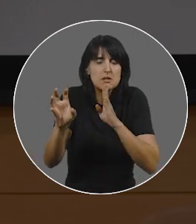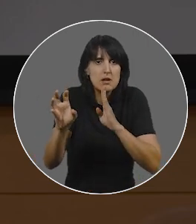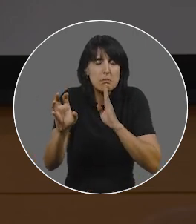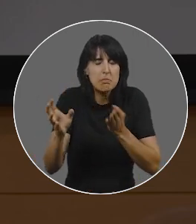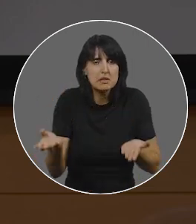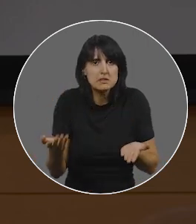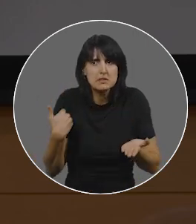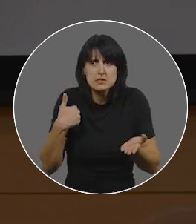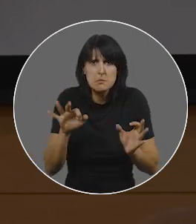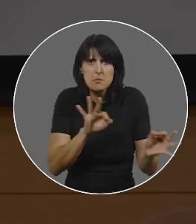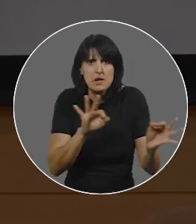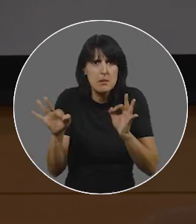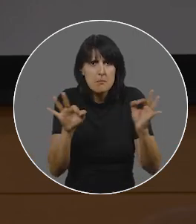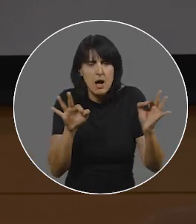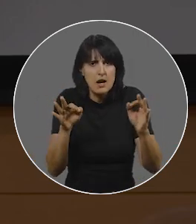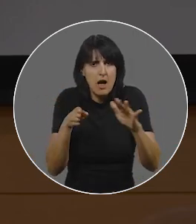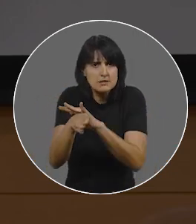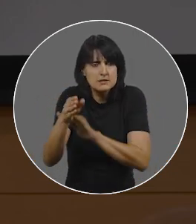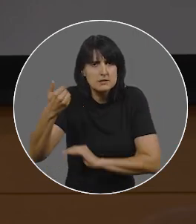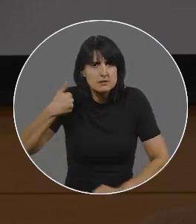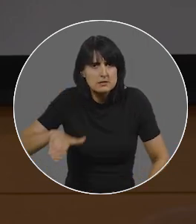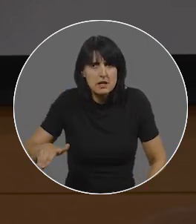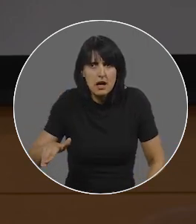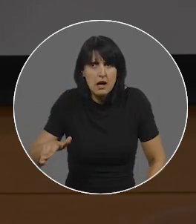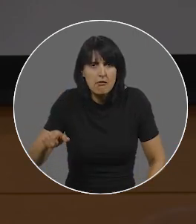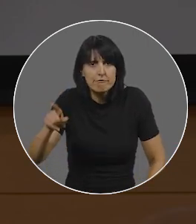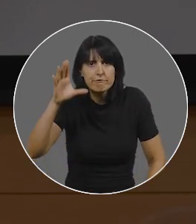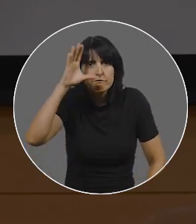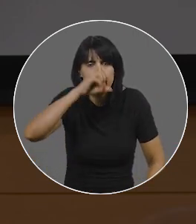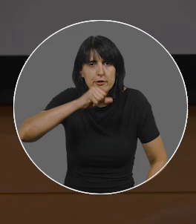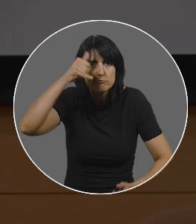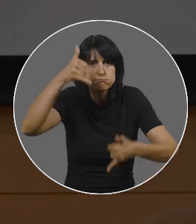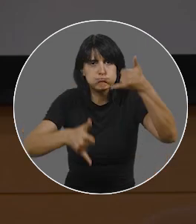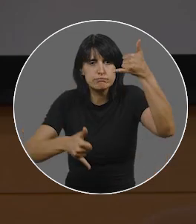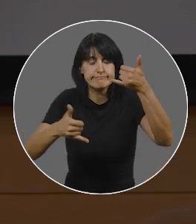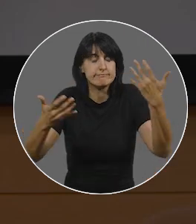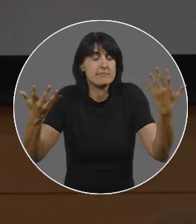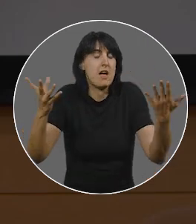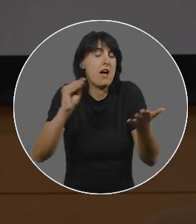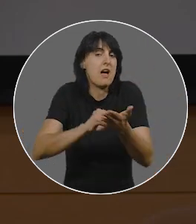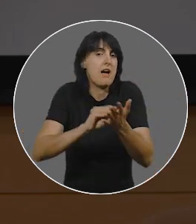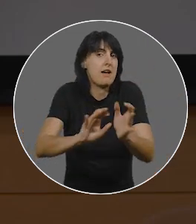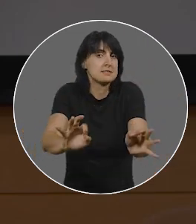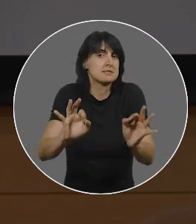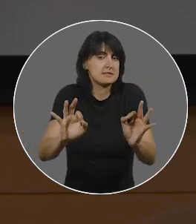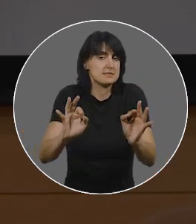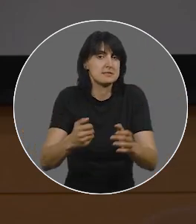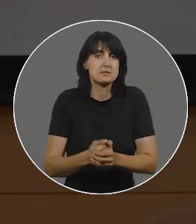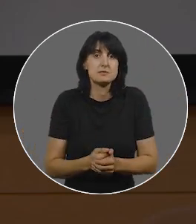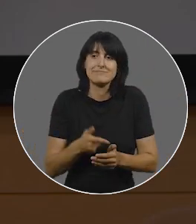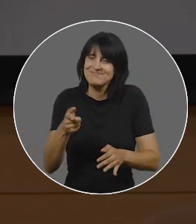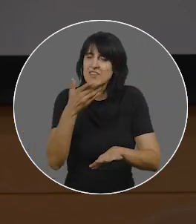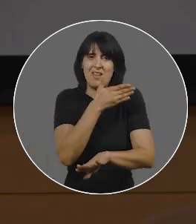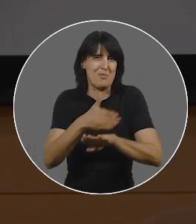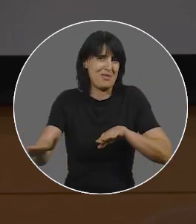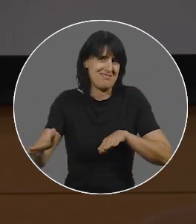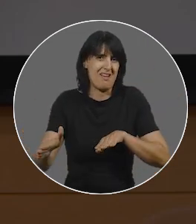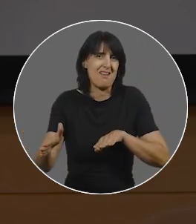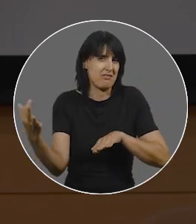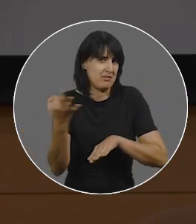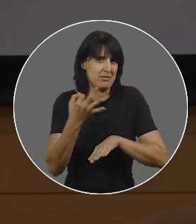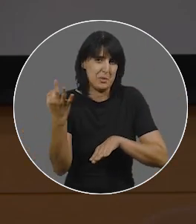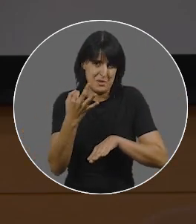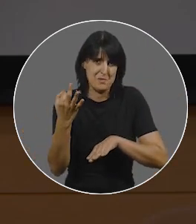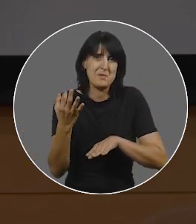Però si és que això ho teníem preparat perquè fos accessible. Però a vegades passen aquestes coses. Doncs el que hem d'evitar és